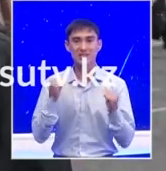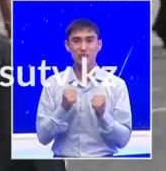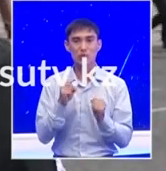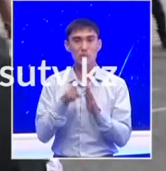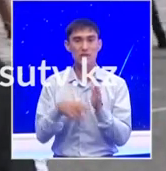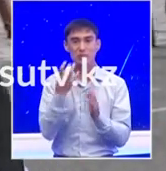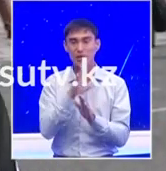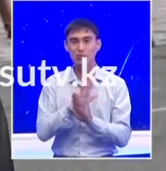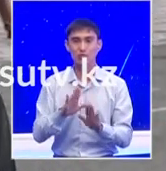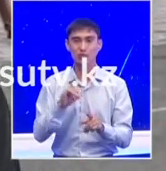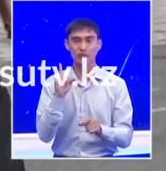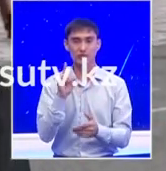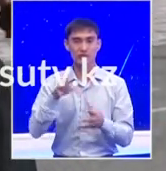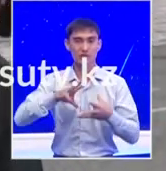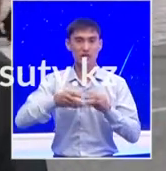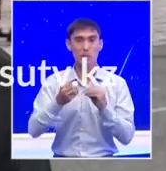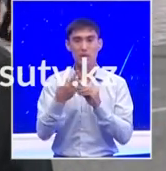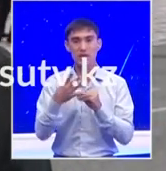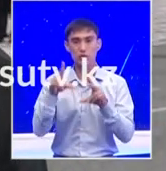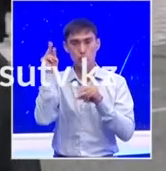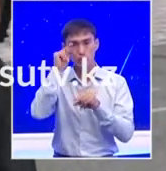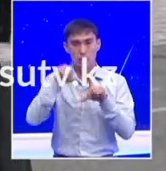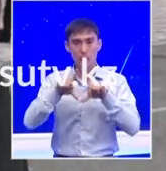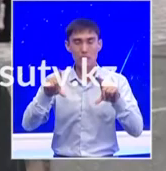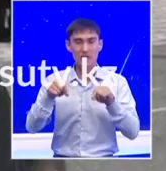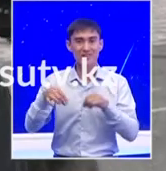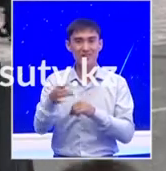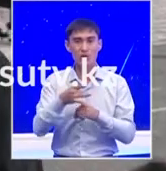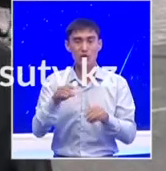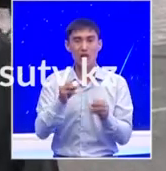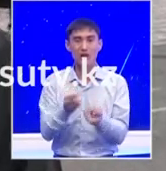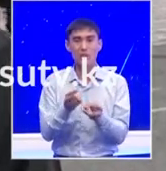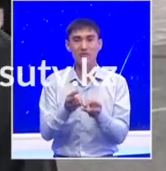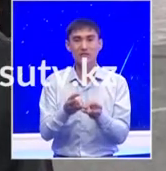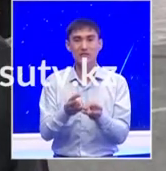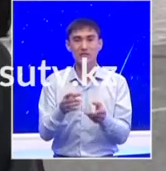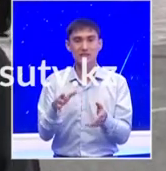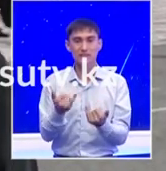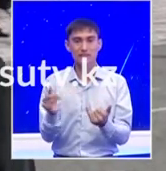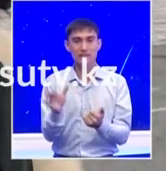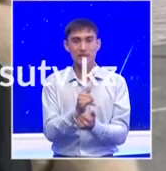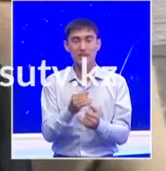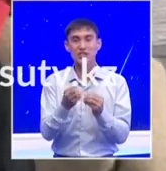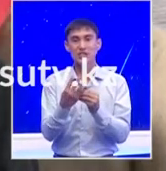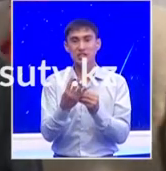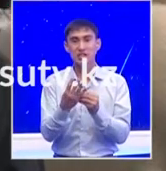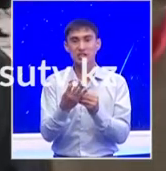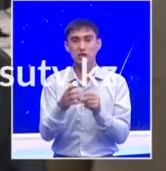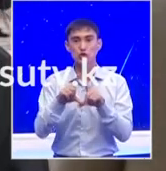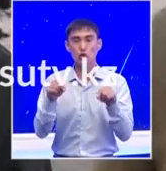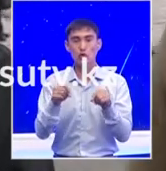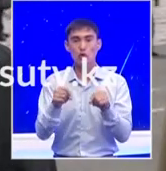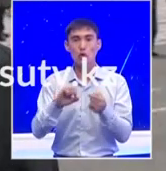тепла не останутся. В целом 15 учебных объектов региона отапливаются пеллетами. Еще 14 школ используют уголь. Мы